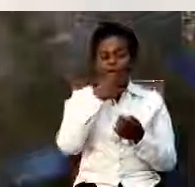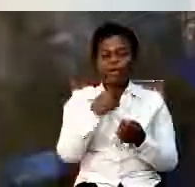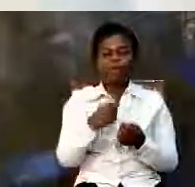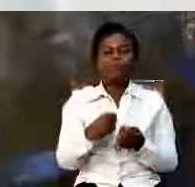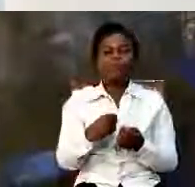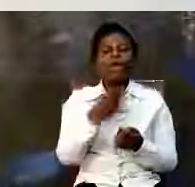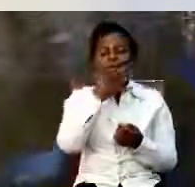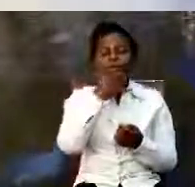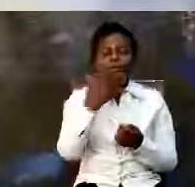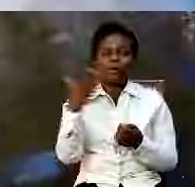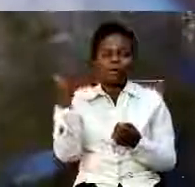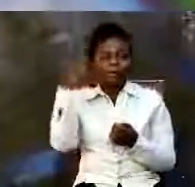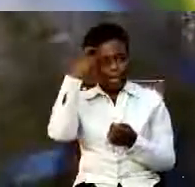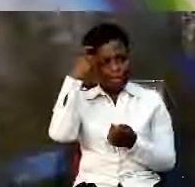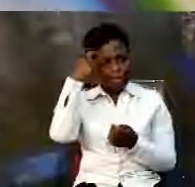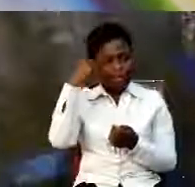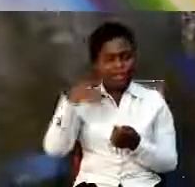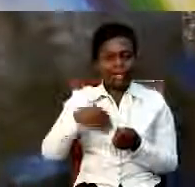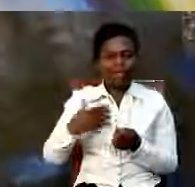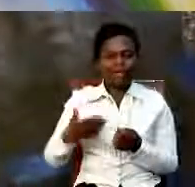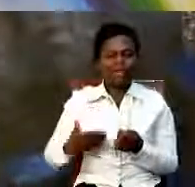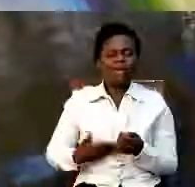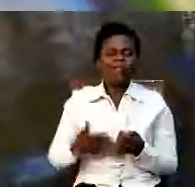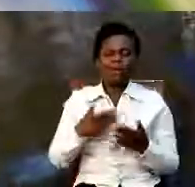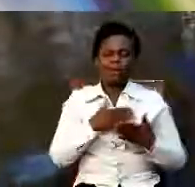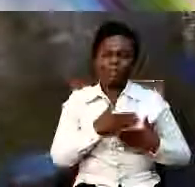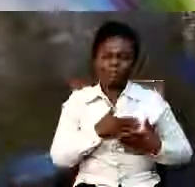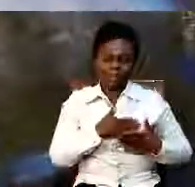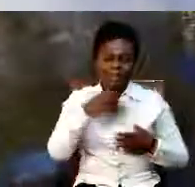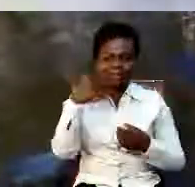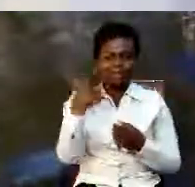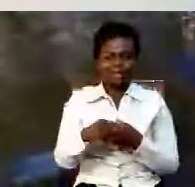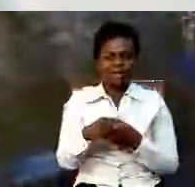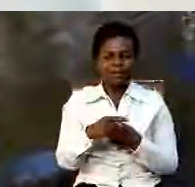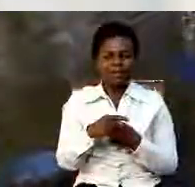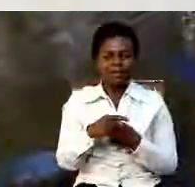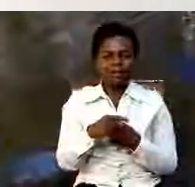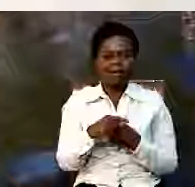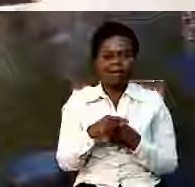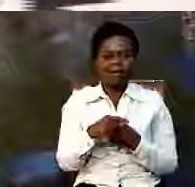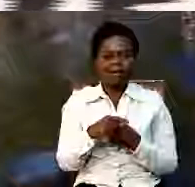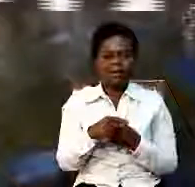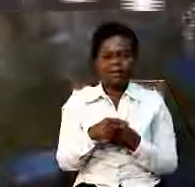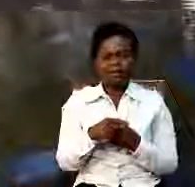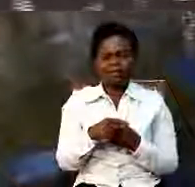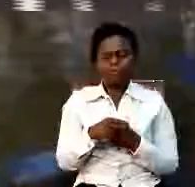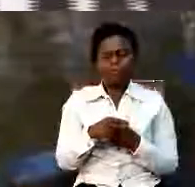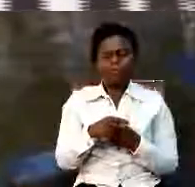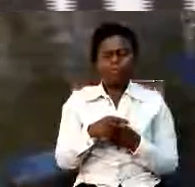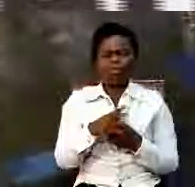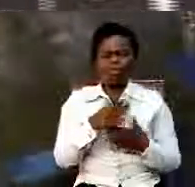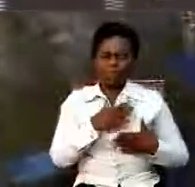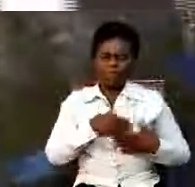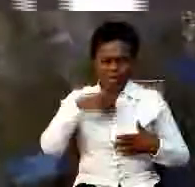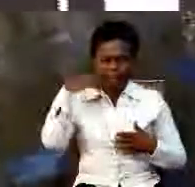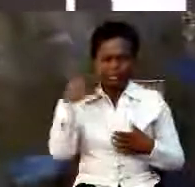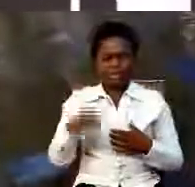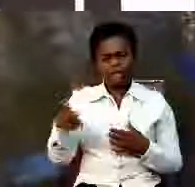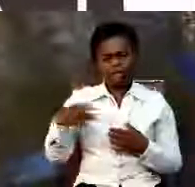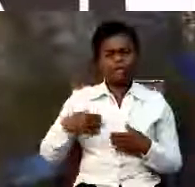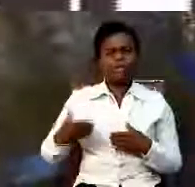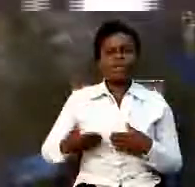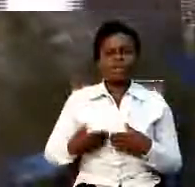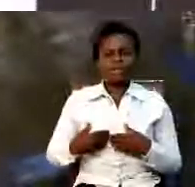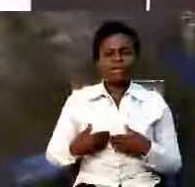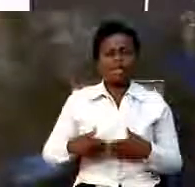wengine wanafikiri mwanamke akijua nampenda sana, bwana atakutawala, atakukalia. Mwe kusikia